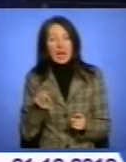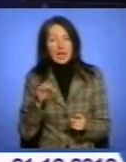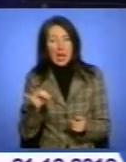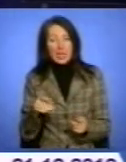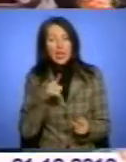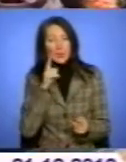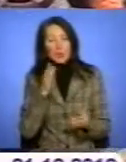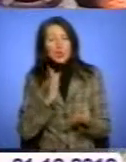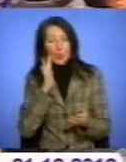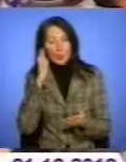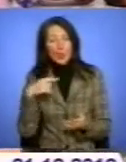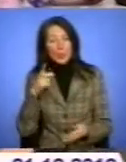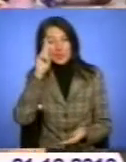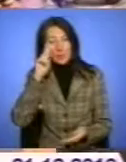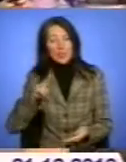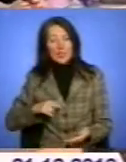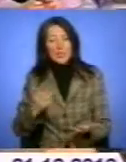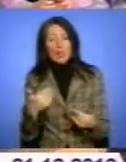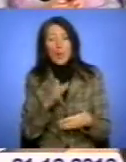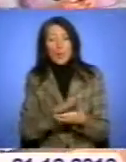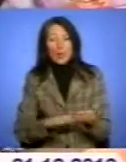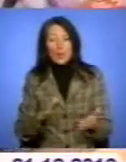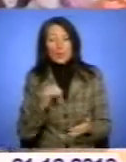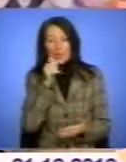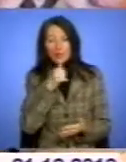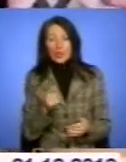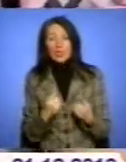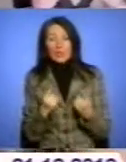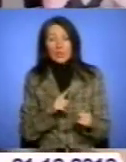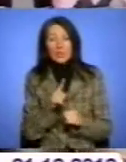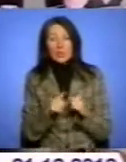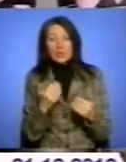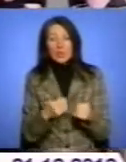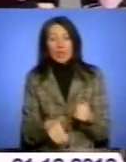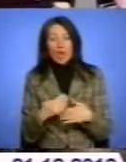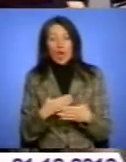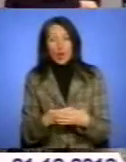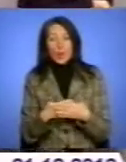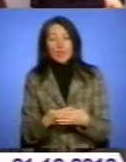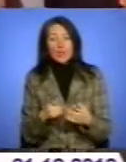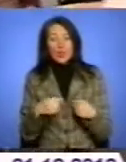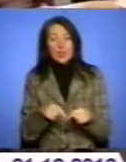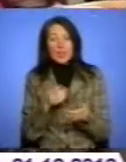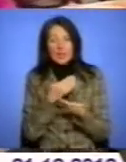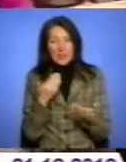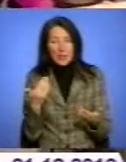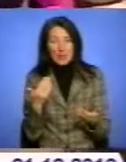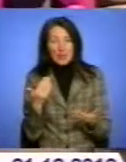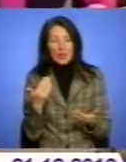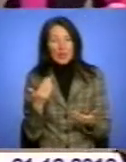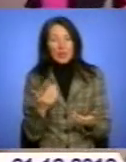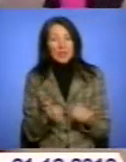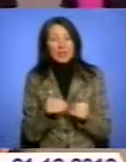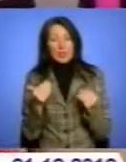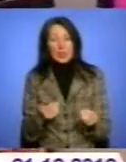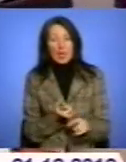облдержадміністрації. Вже протягом 5 років значних змін серед громадських організацій немає. Навіть кількість їх відчутно не збільшується. З